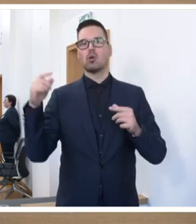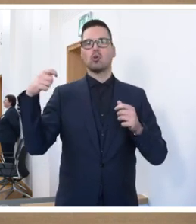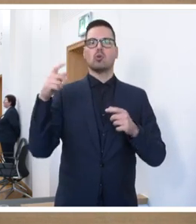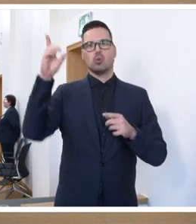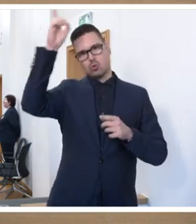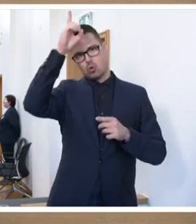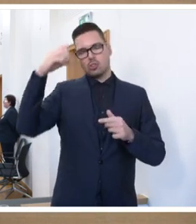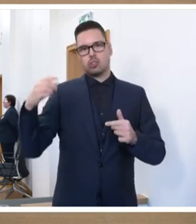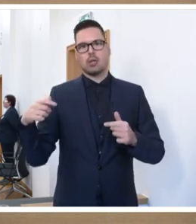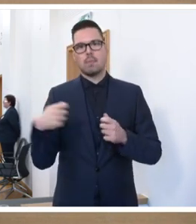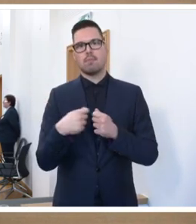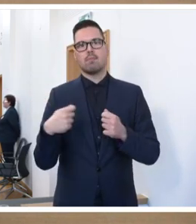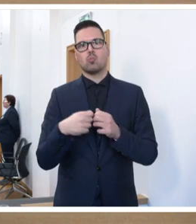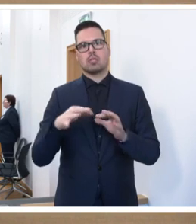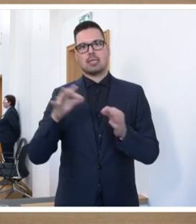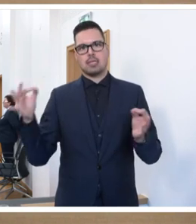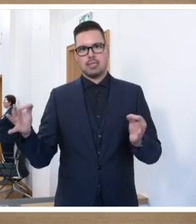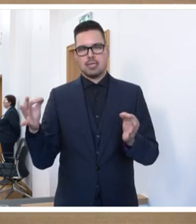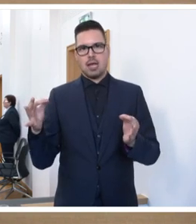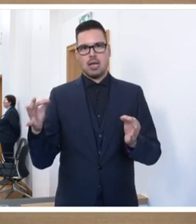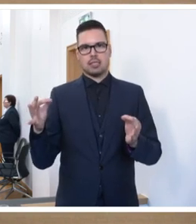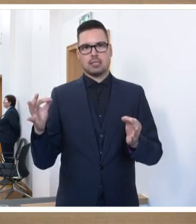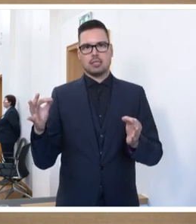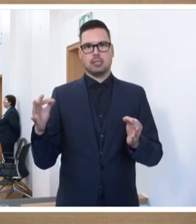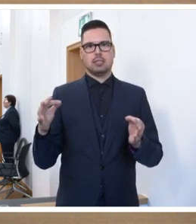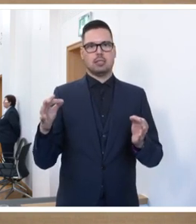tut dies heute im Rahmen einer Aktuellen Stunde.